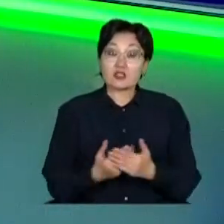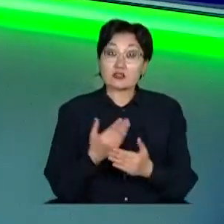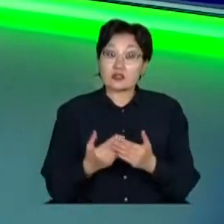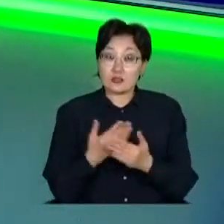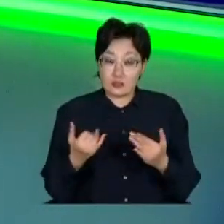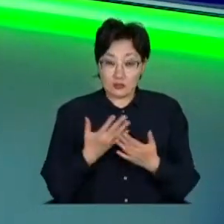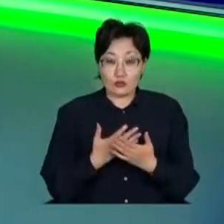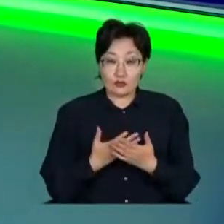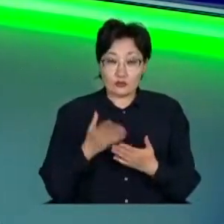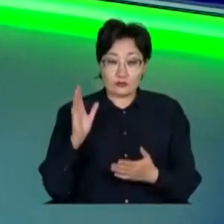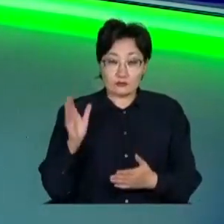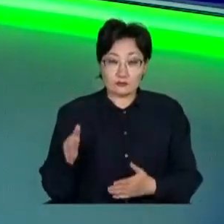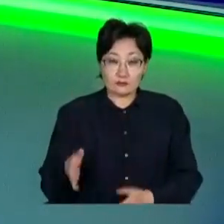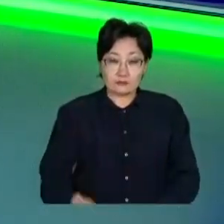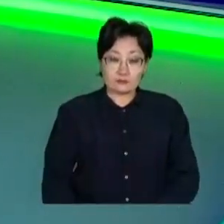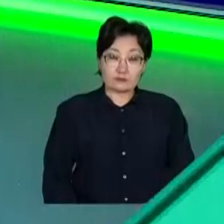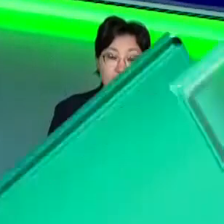Жаңалықтардың екінші жартысынан көретіндеріңіз.